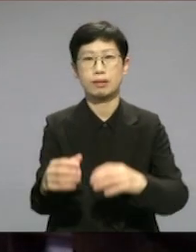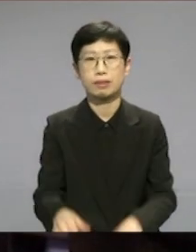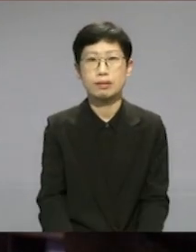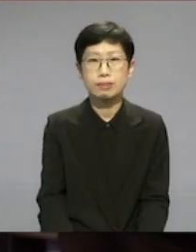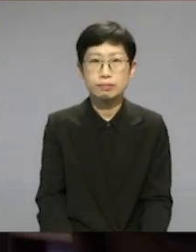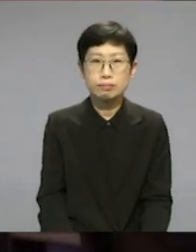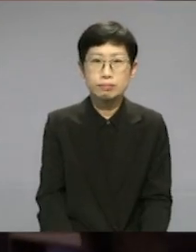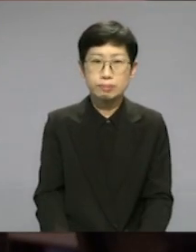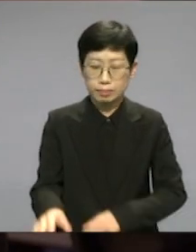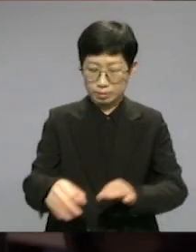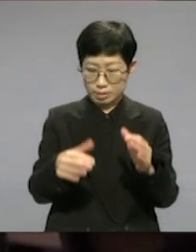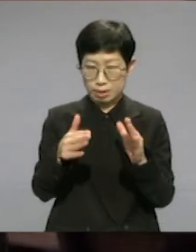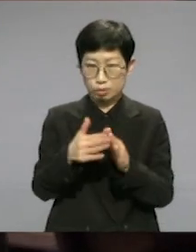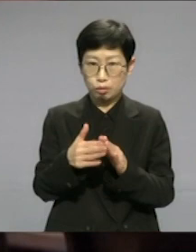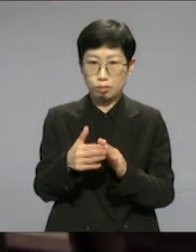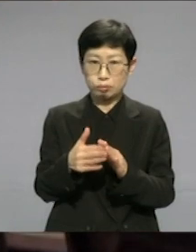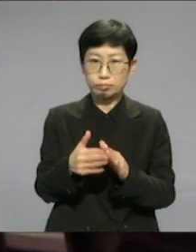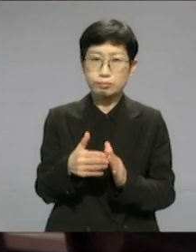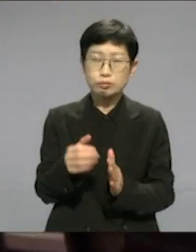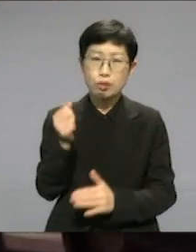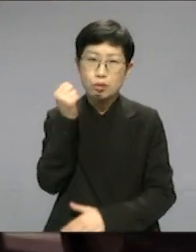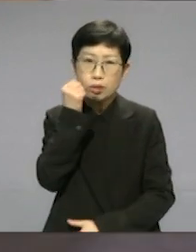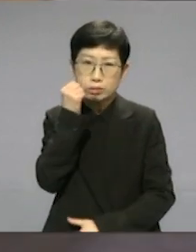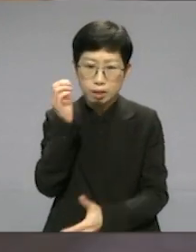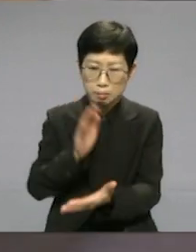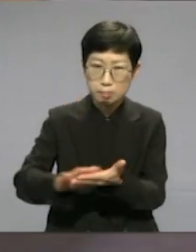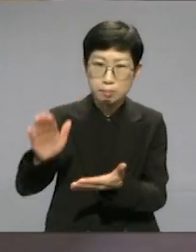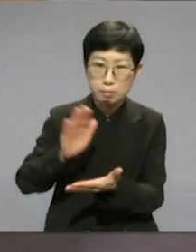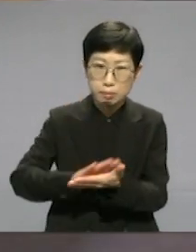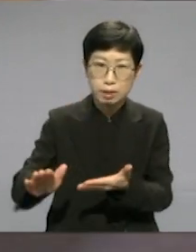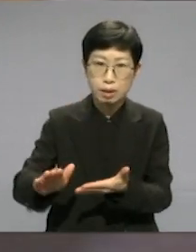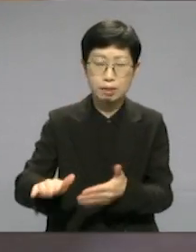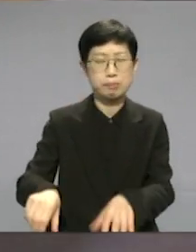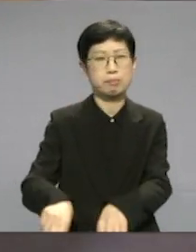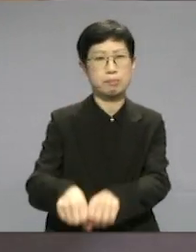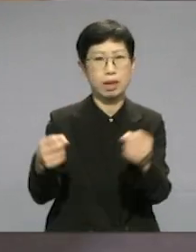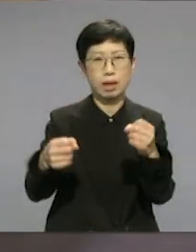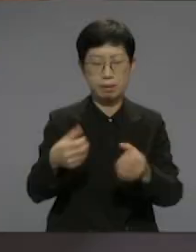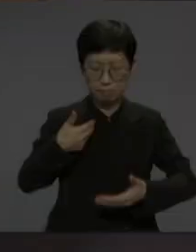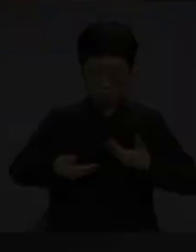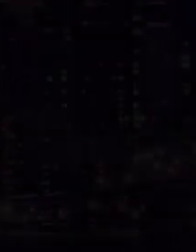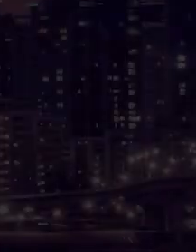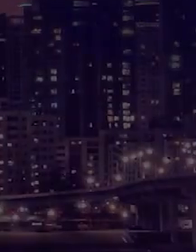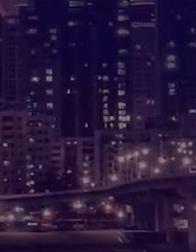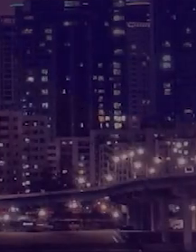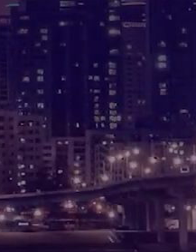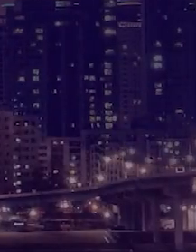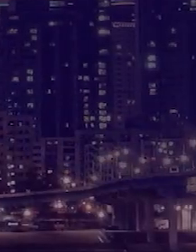제과점에선 수백 개 파이가 불티나게 팔릴 정도로 분주한 날이라네요.